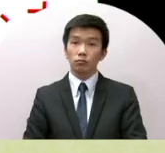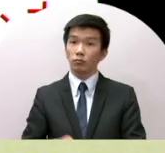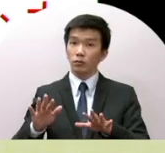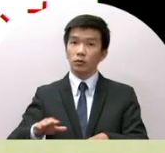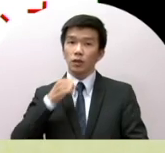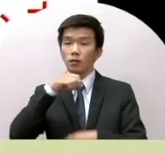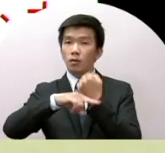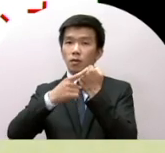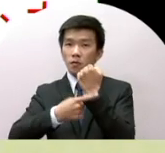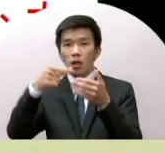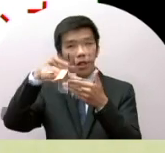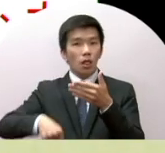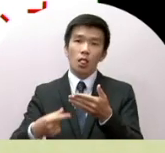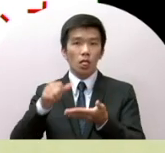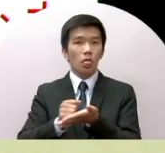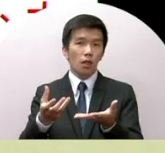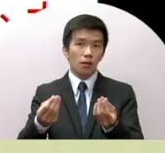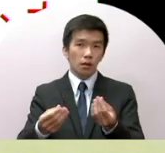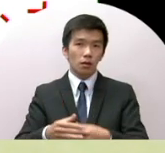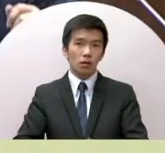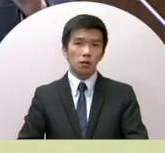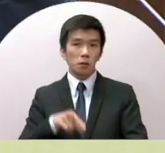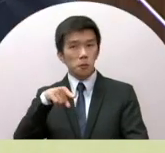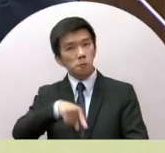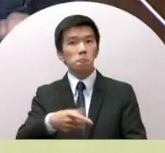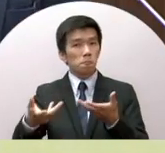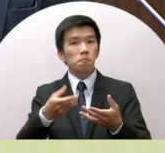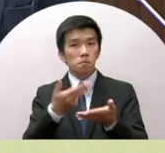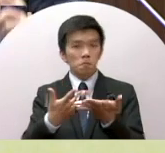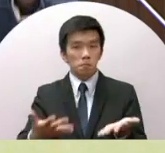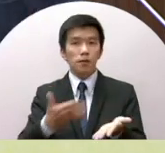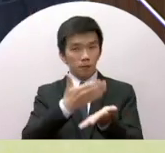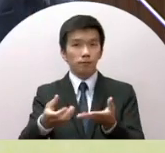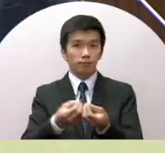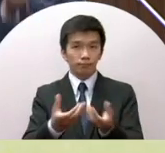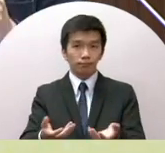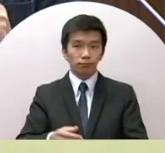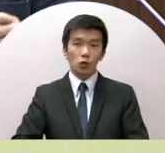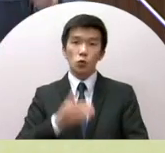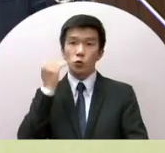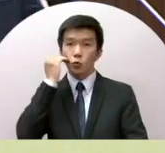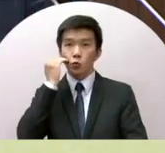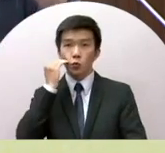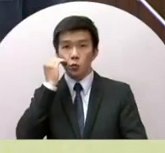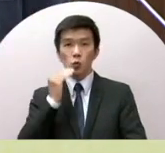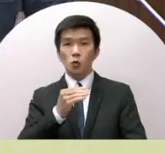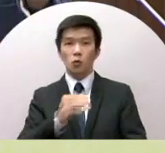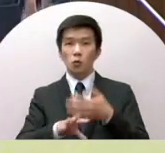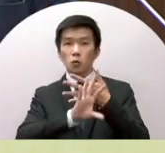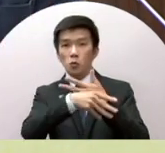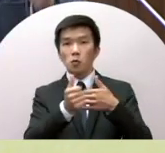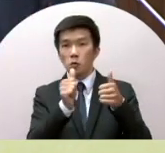上并没有相关的规定啊，这部分我们没办法闪躲的。所以我今天就要请教你说，遇到这种状况，我们的